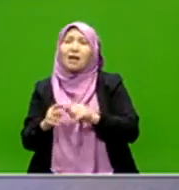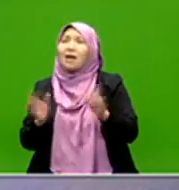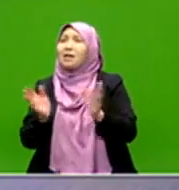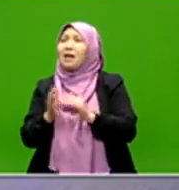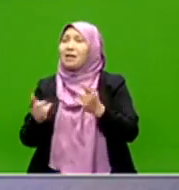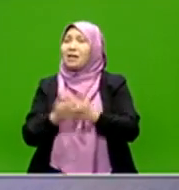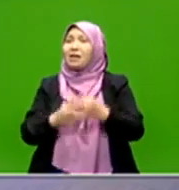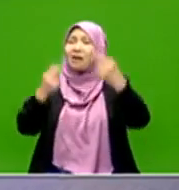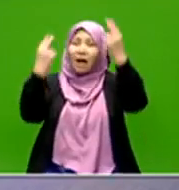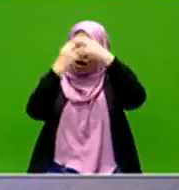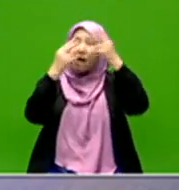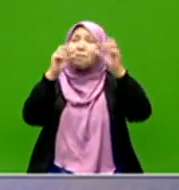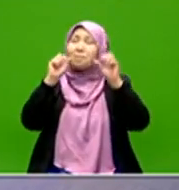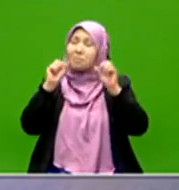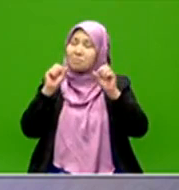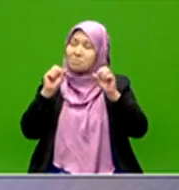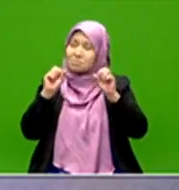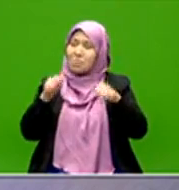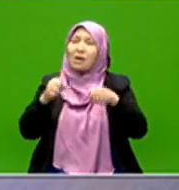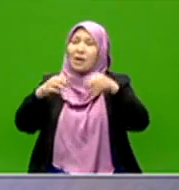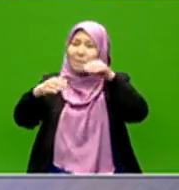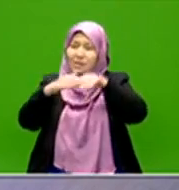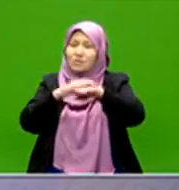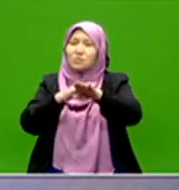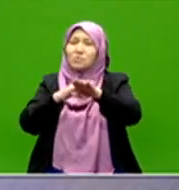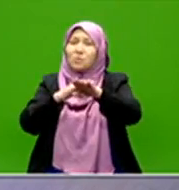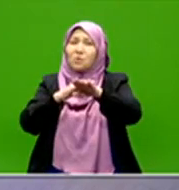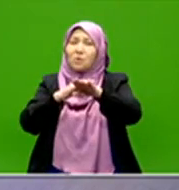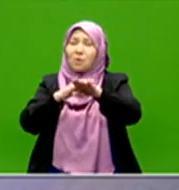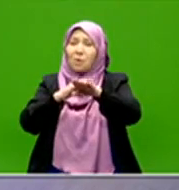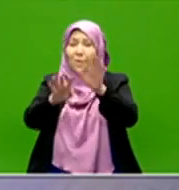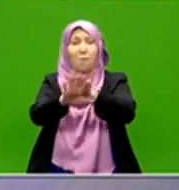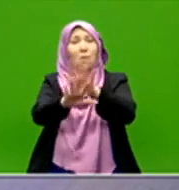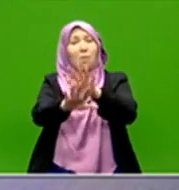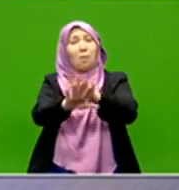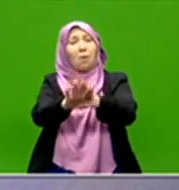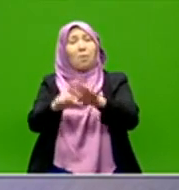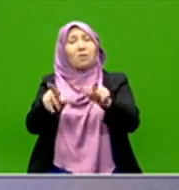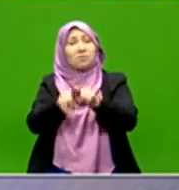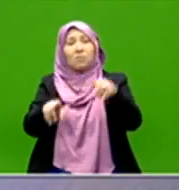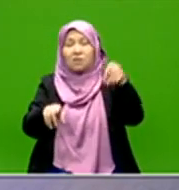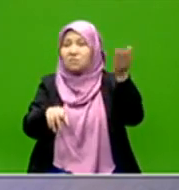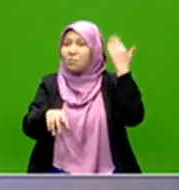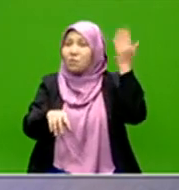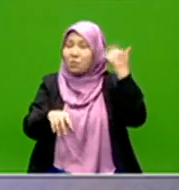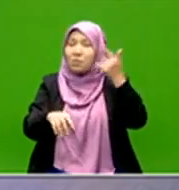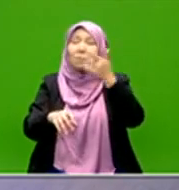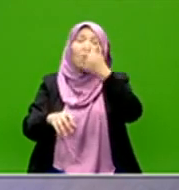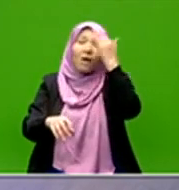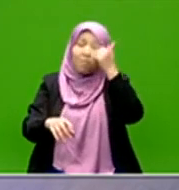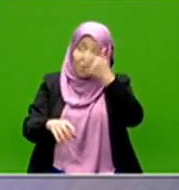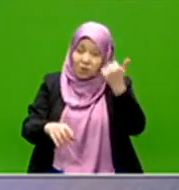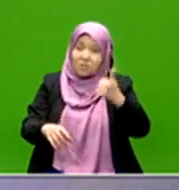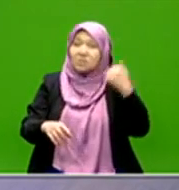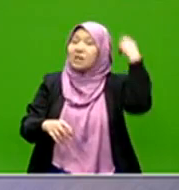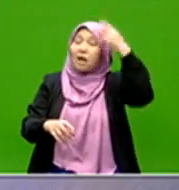Arab Saudi kata bahawa boleh masuk. Betul. Berduyun-duyun. Itu kerana apa? Kerana Nabi